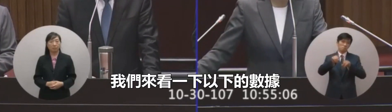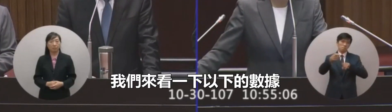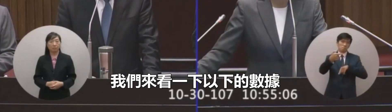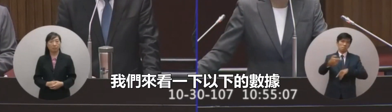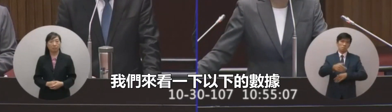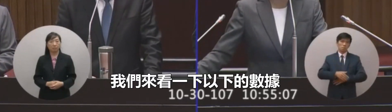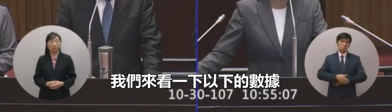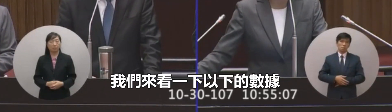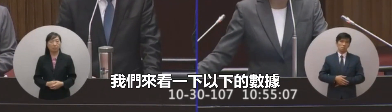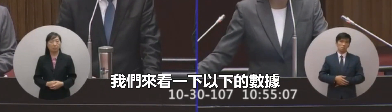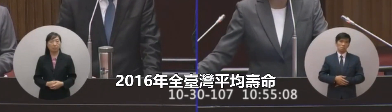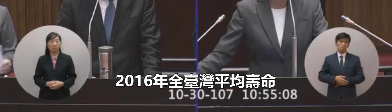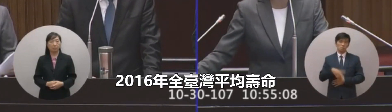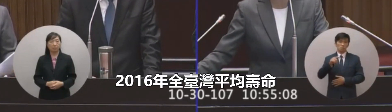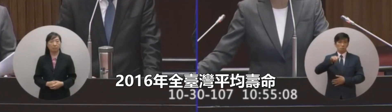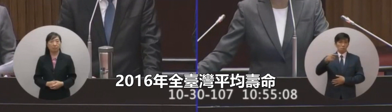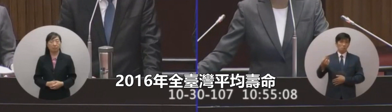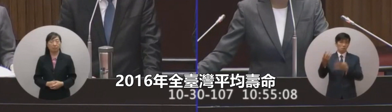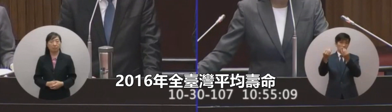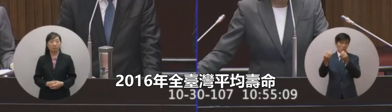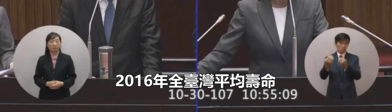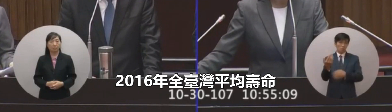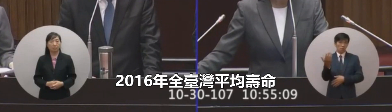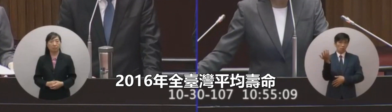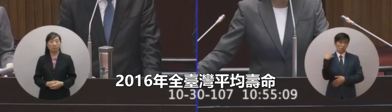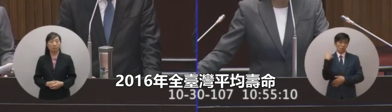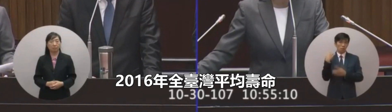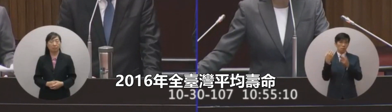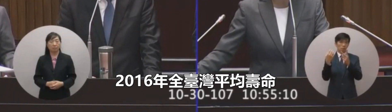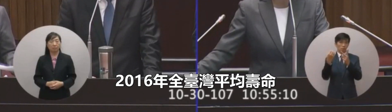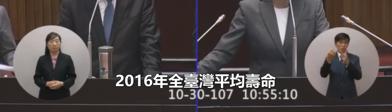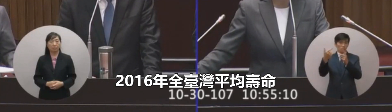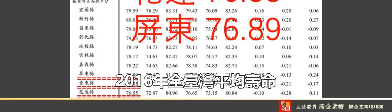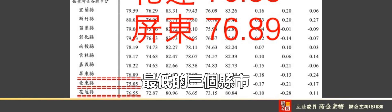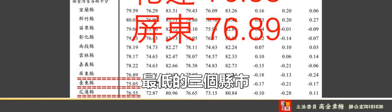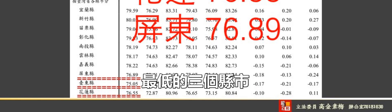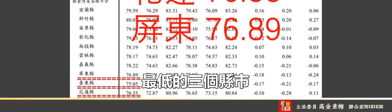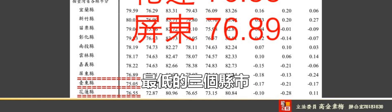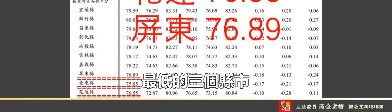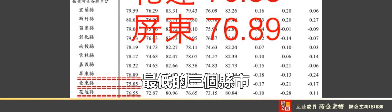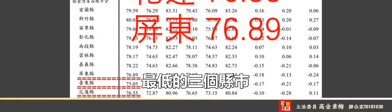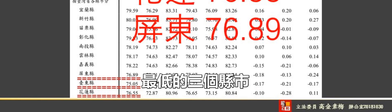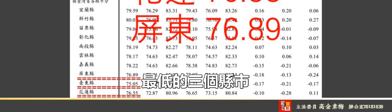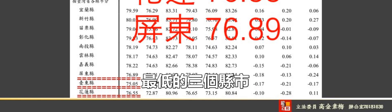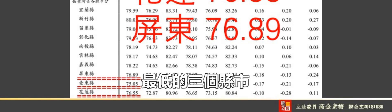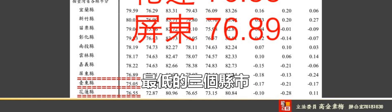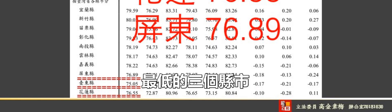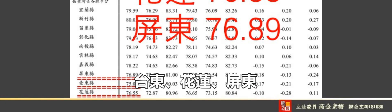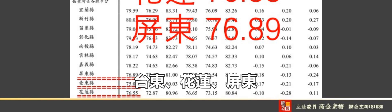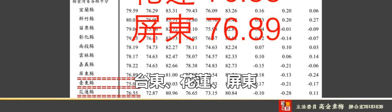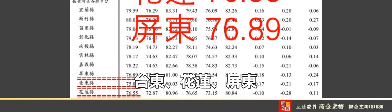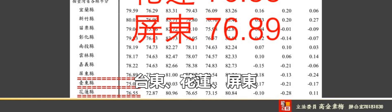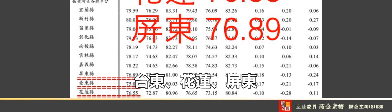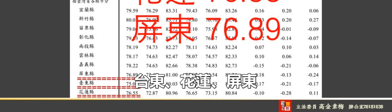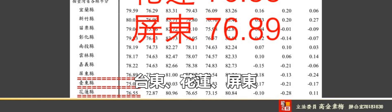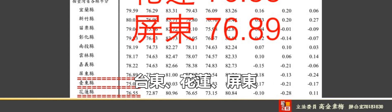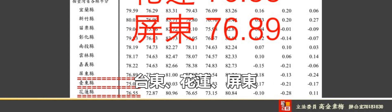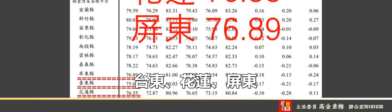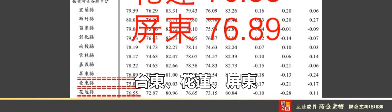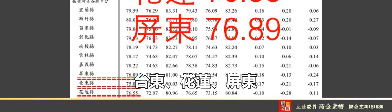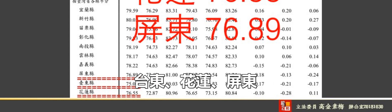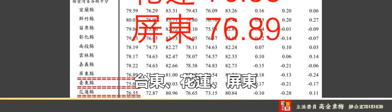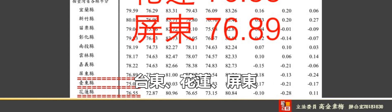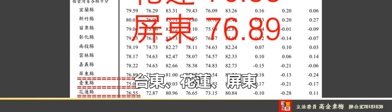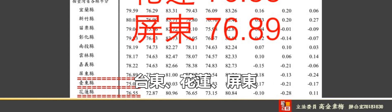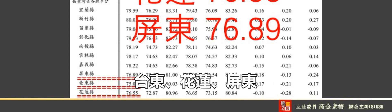看一下以下的数据，2016年全台湾的平均寿命最低的三个县市，台东、花